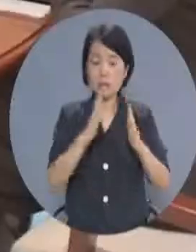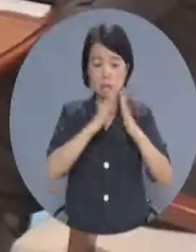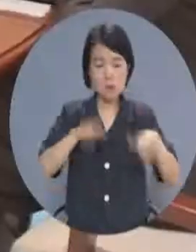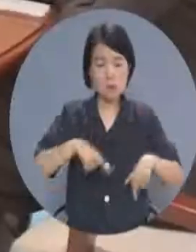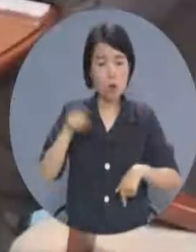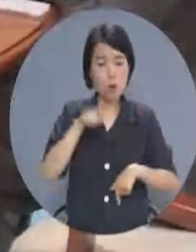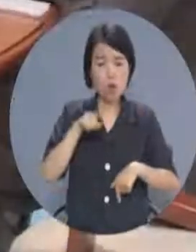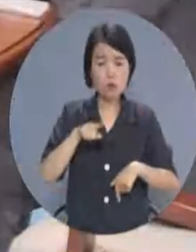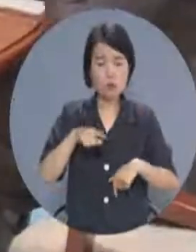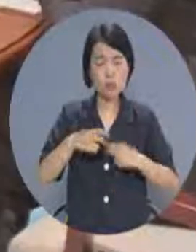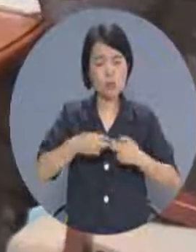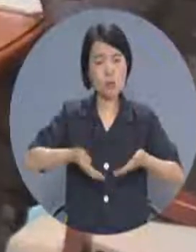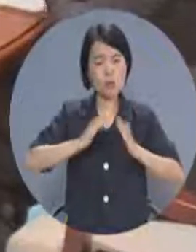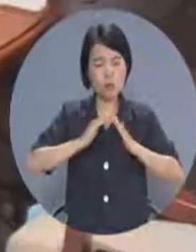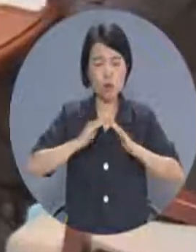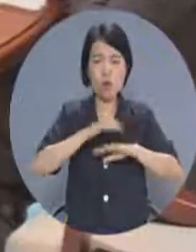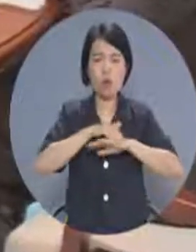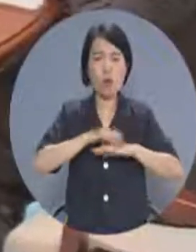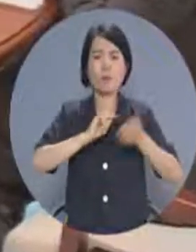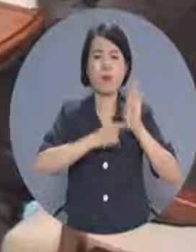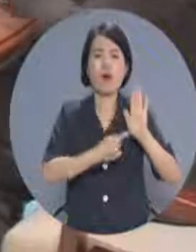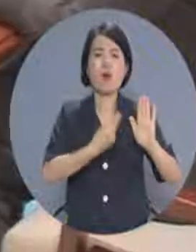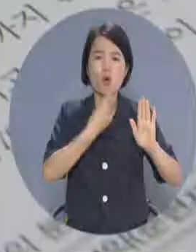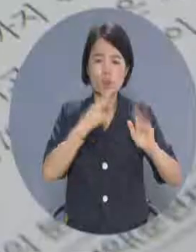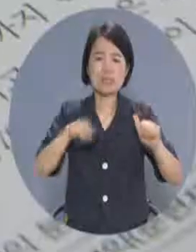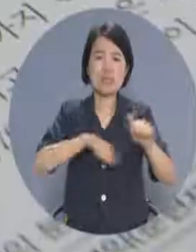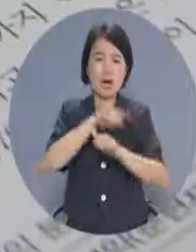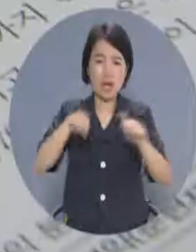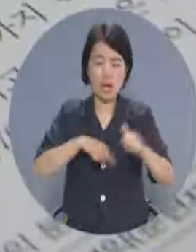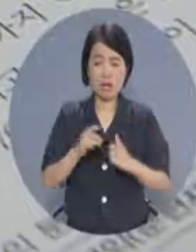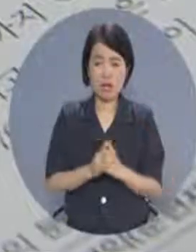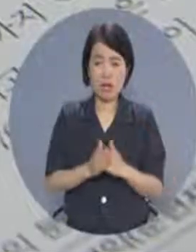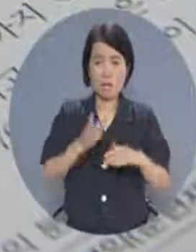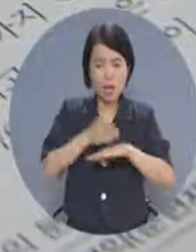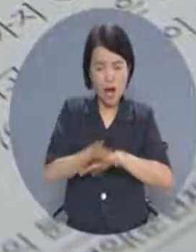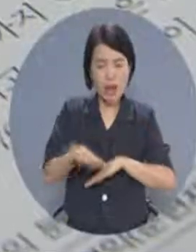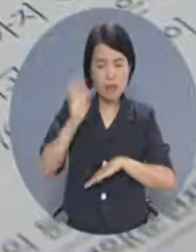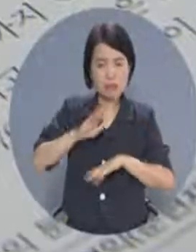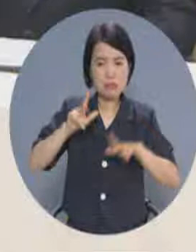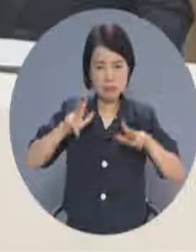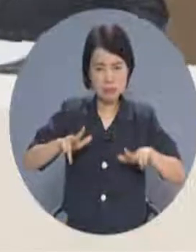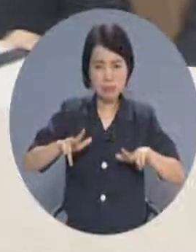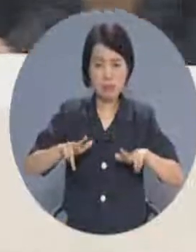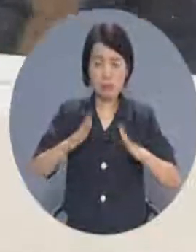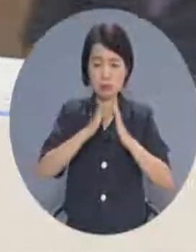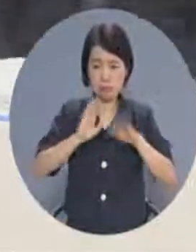아무런 의료 확충 계획을 내놓지 않았던 걸 감안하면 늦었지만 지금이라도